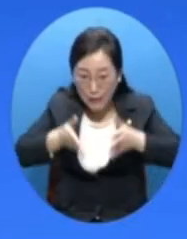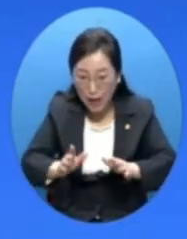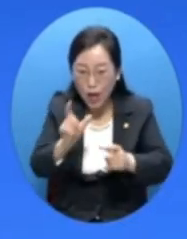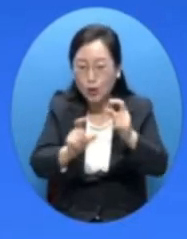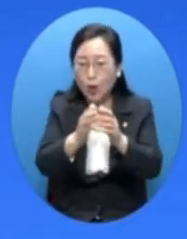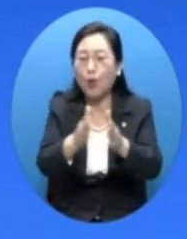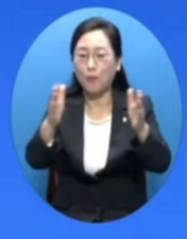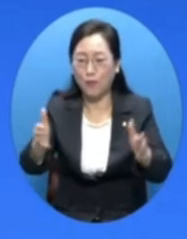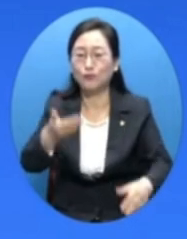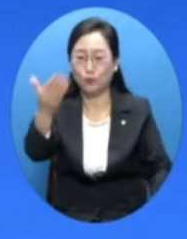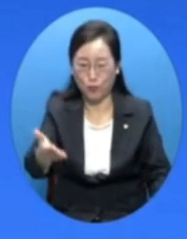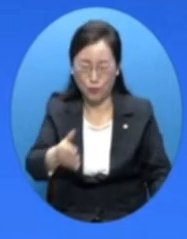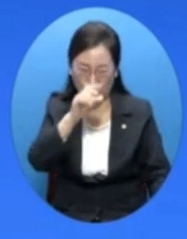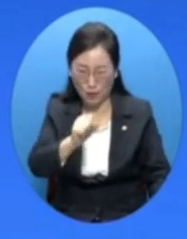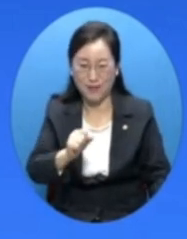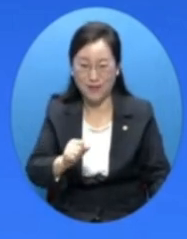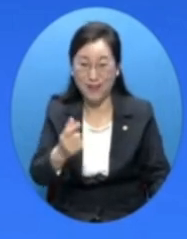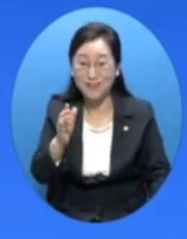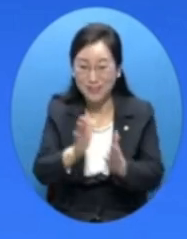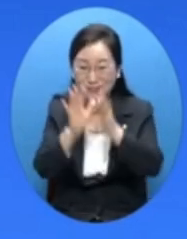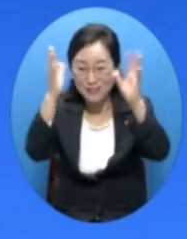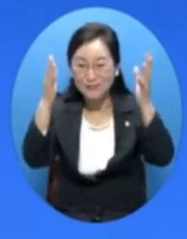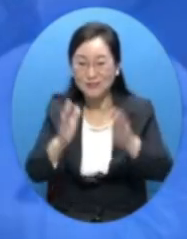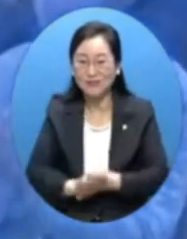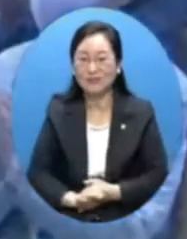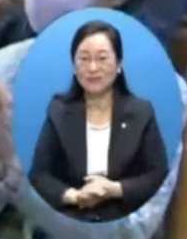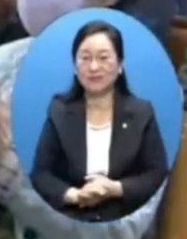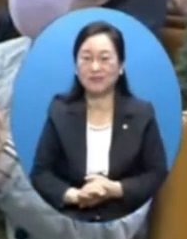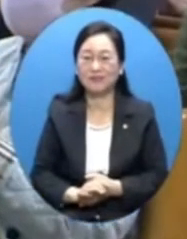것입니다. 할렐루야!